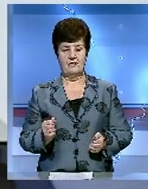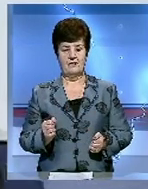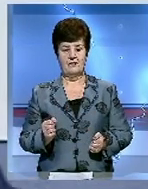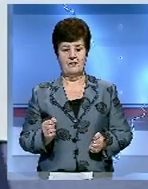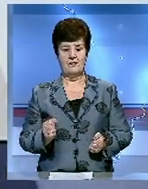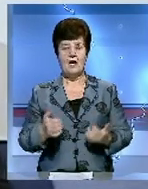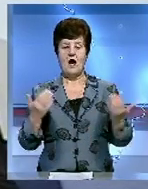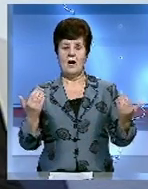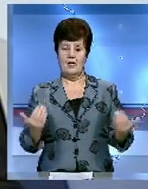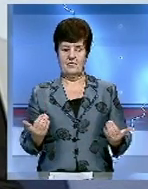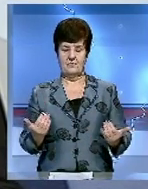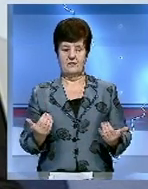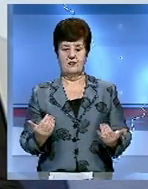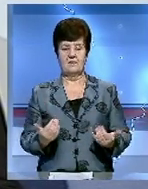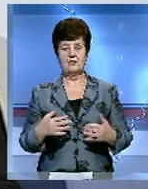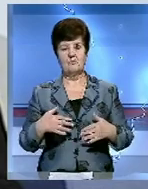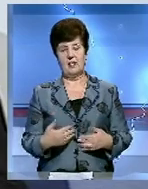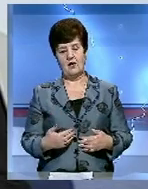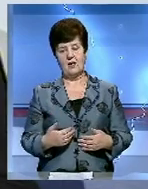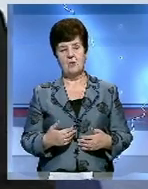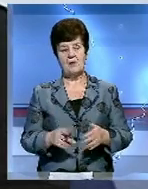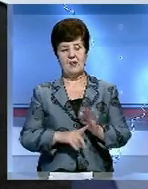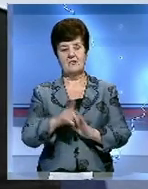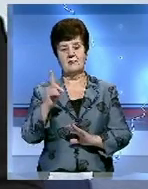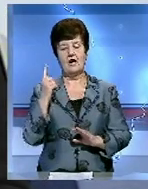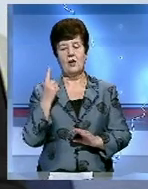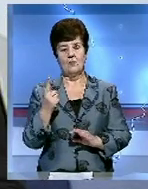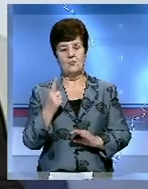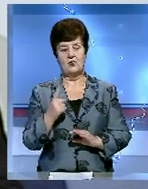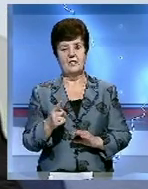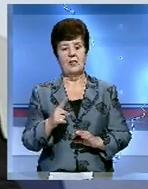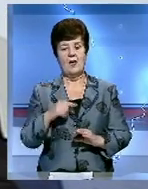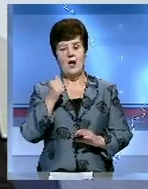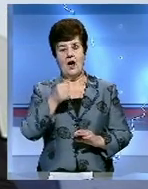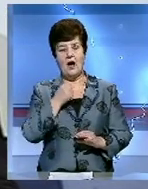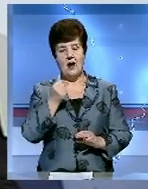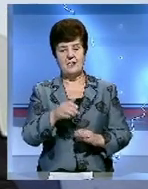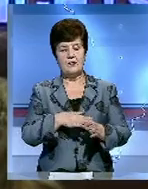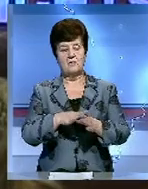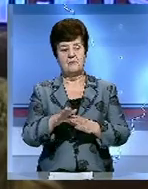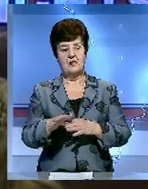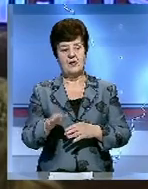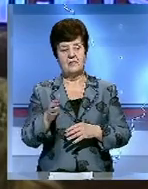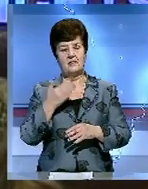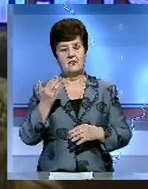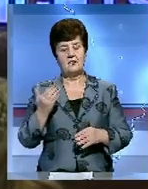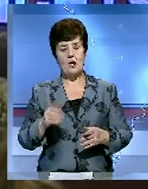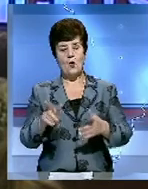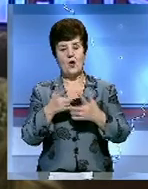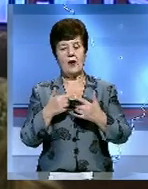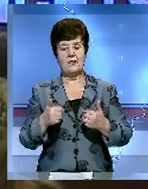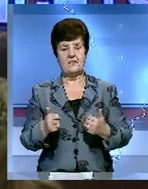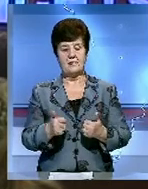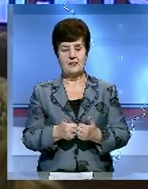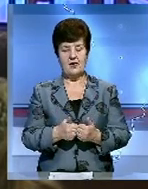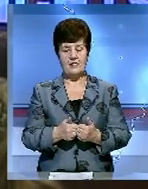astăzi marcăm lansarea unui an în an de celebrare de către Organizația